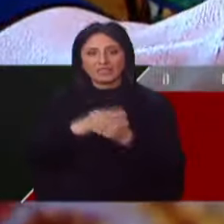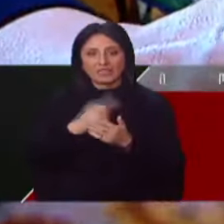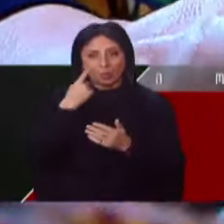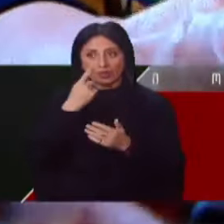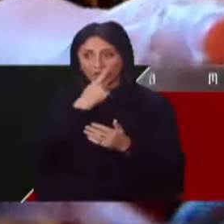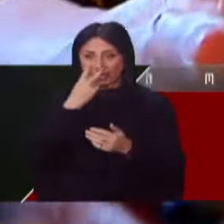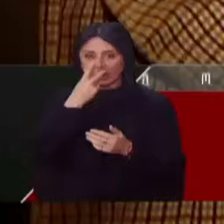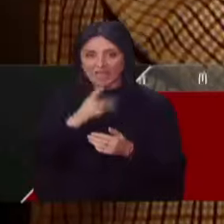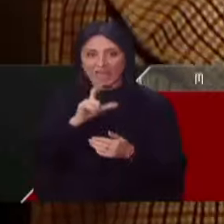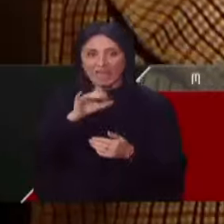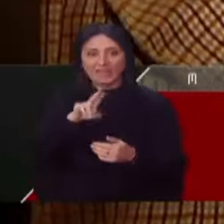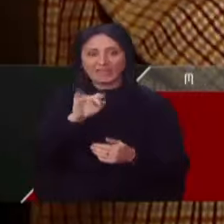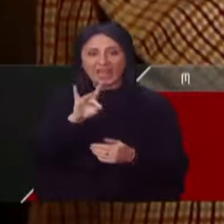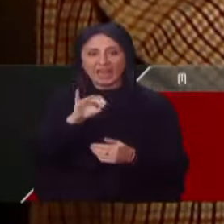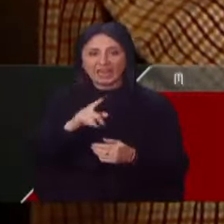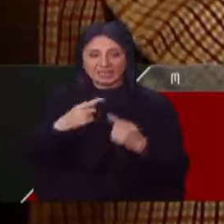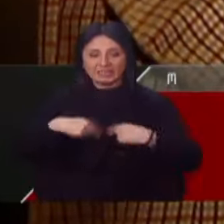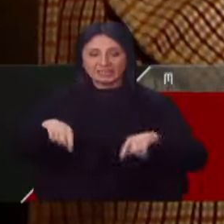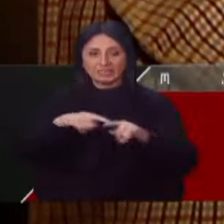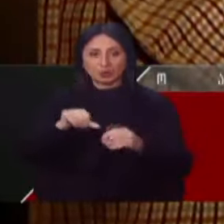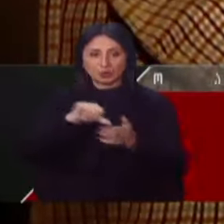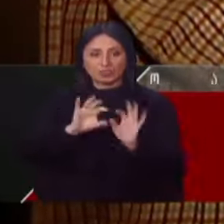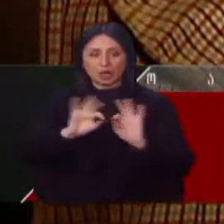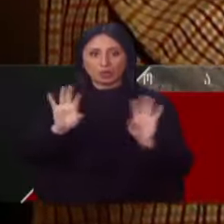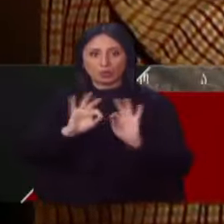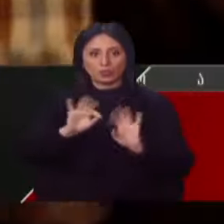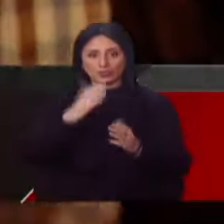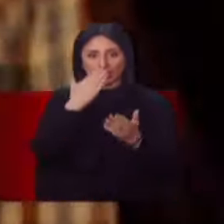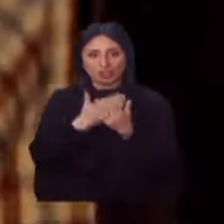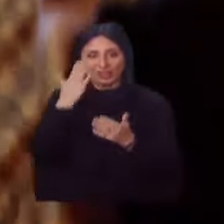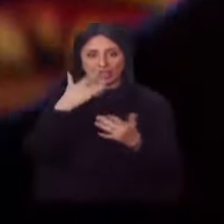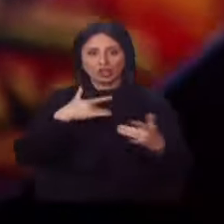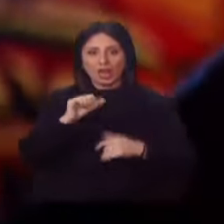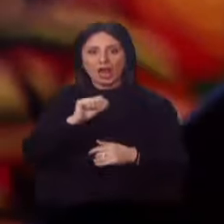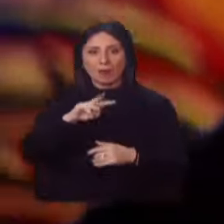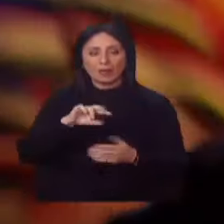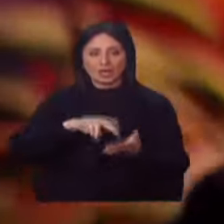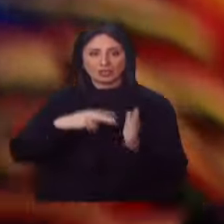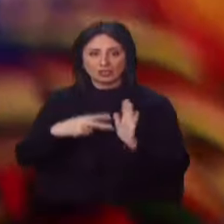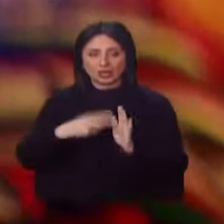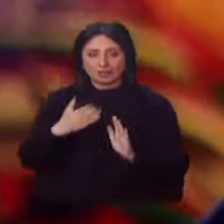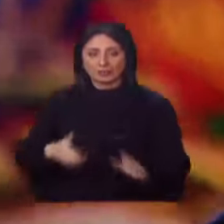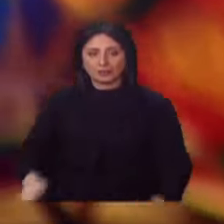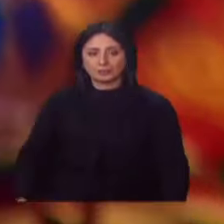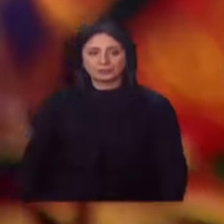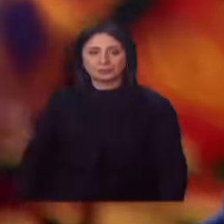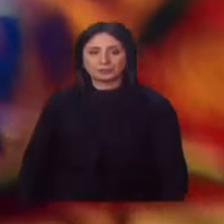თვალით დანახულ ელენე დარიანს საზოგადოებას წარუდგენს. ჩვენება კინოთეატრ ამირანშია დაგეგმილი.